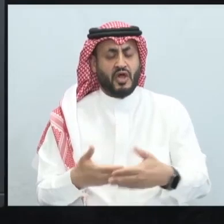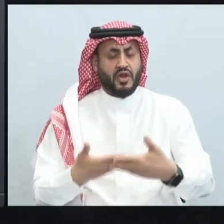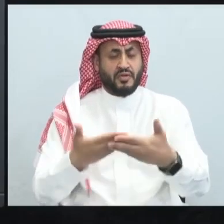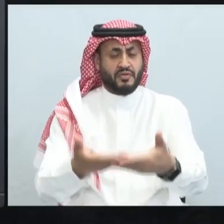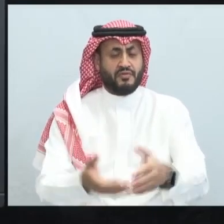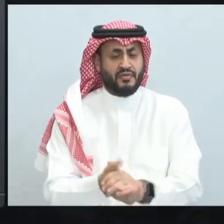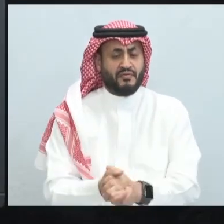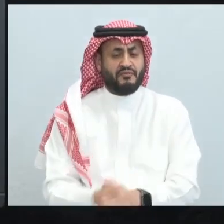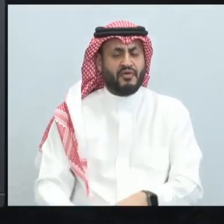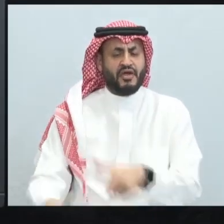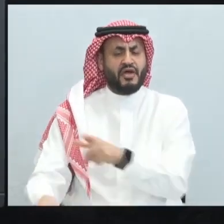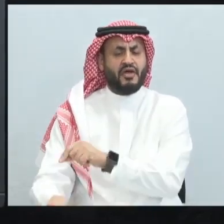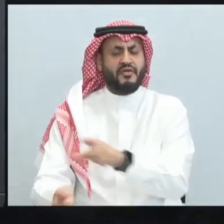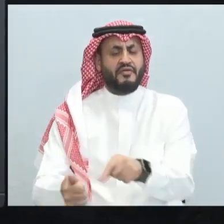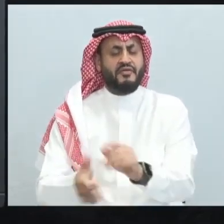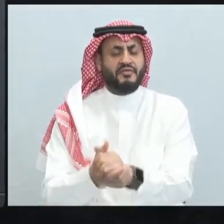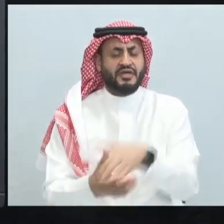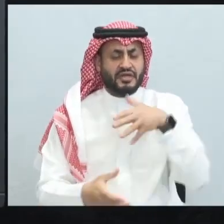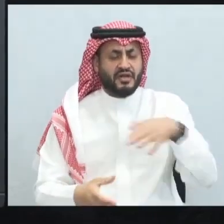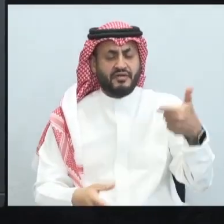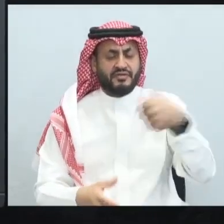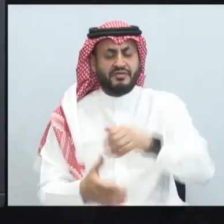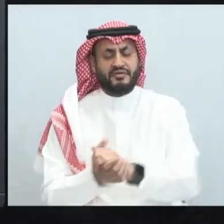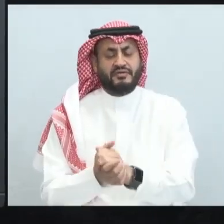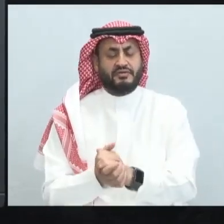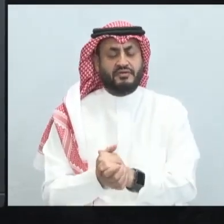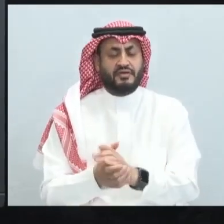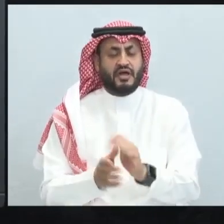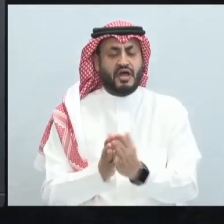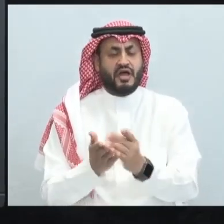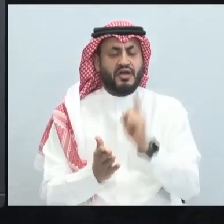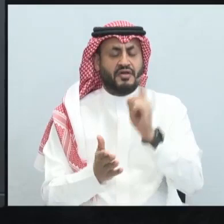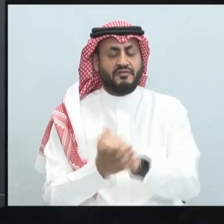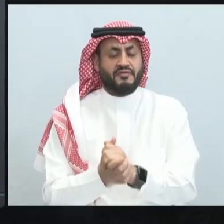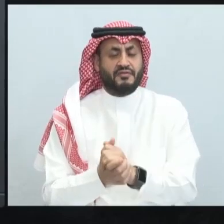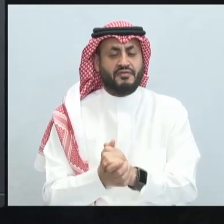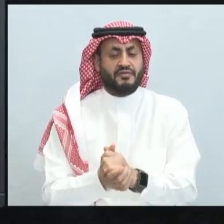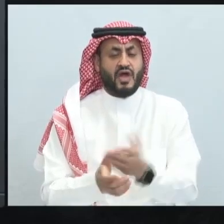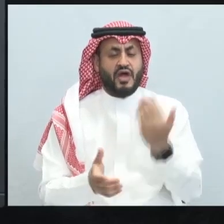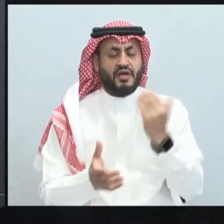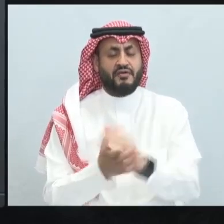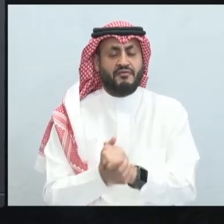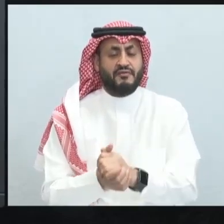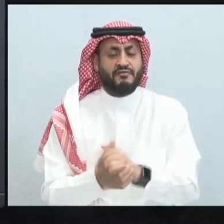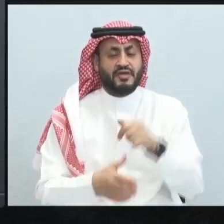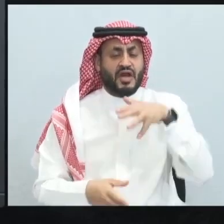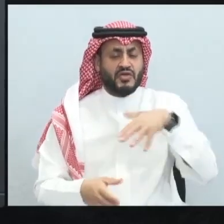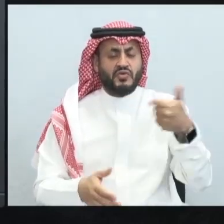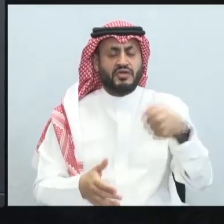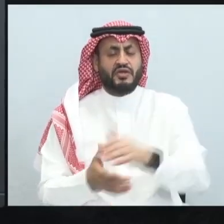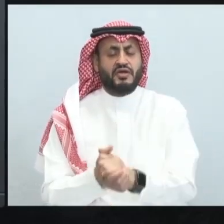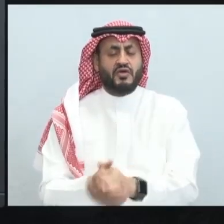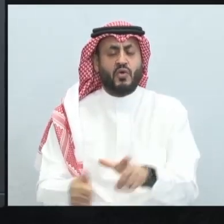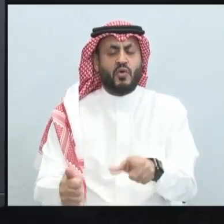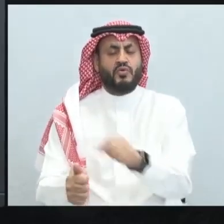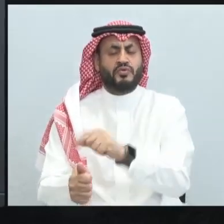التاسي به صلى الله عليه وسلم لان الله قال في كتابه لقد كان لكم في رسول الله اسوه حسنه لمن كان